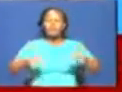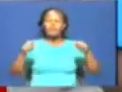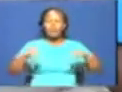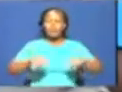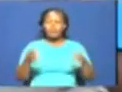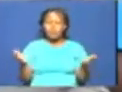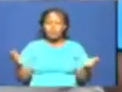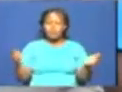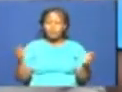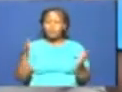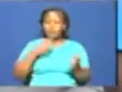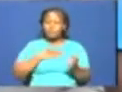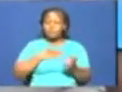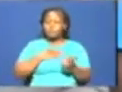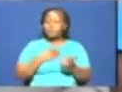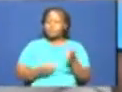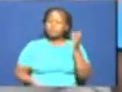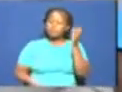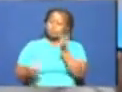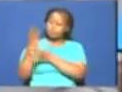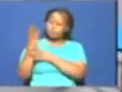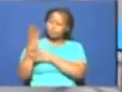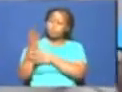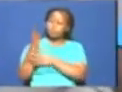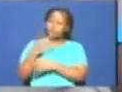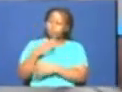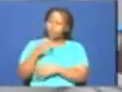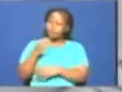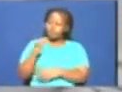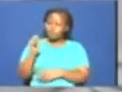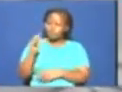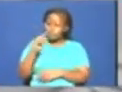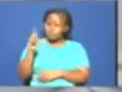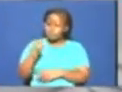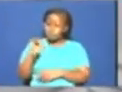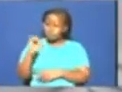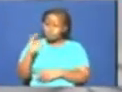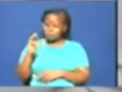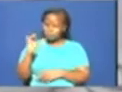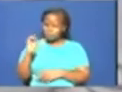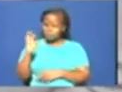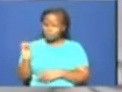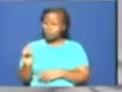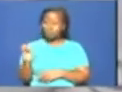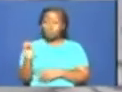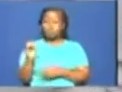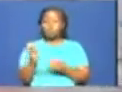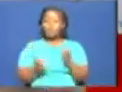Hereby launch Azimio la Umoja Movement.